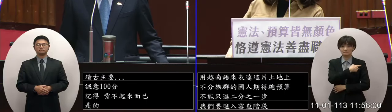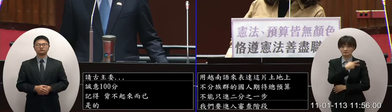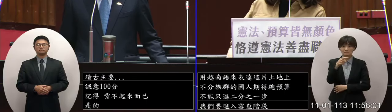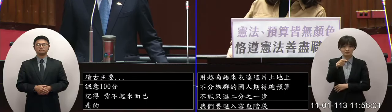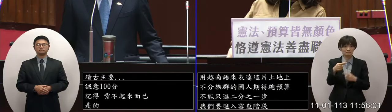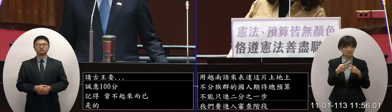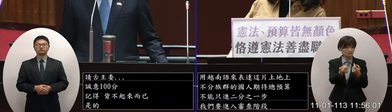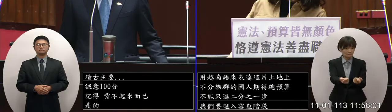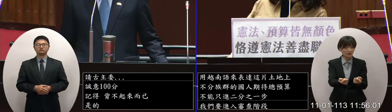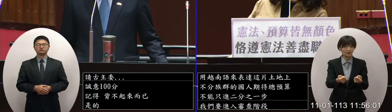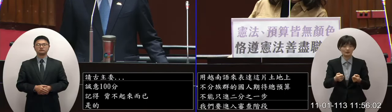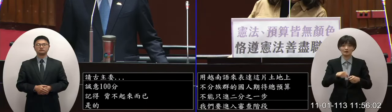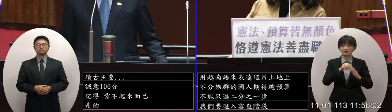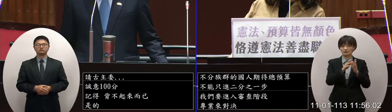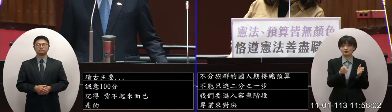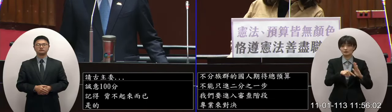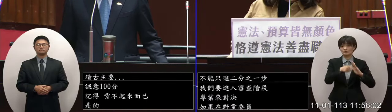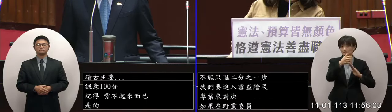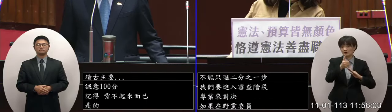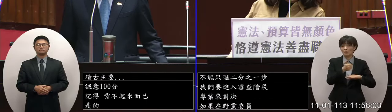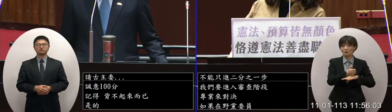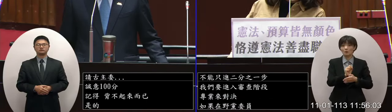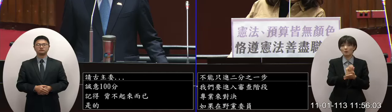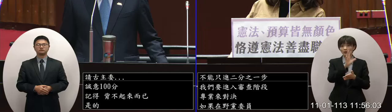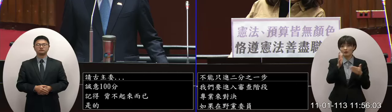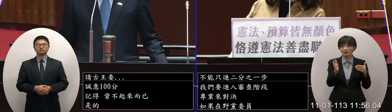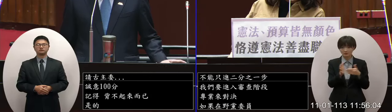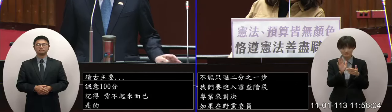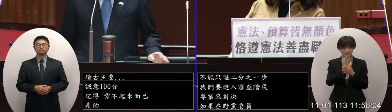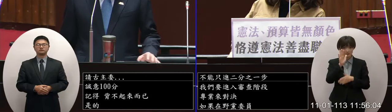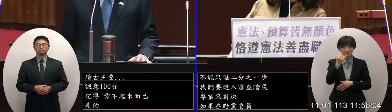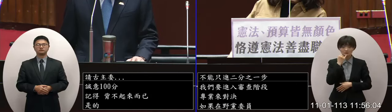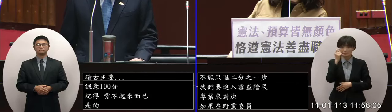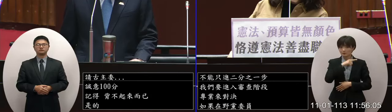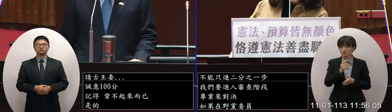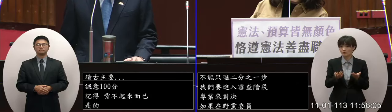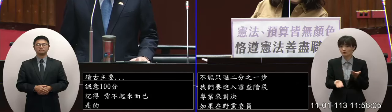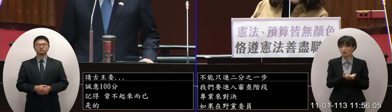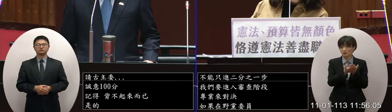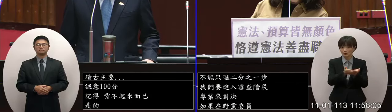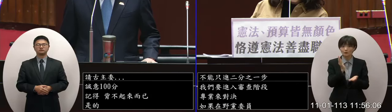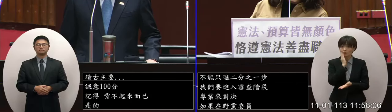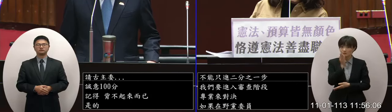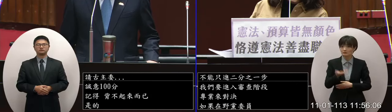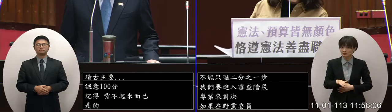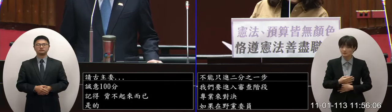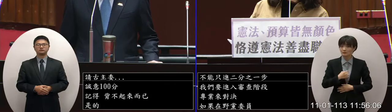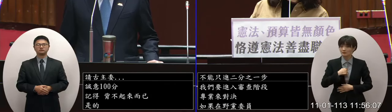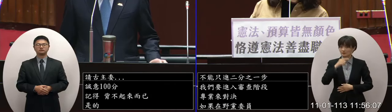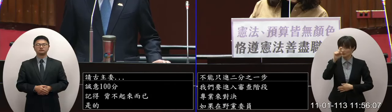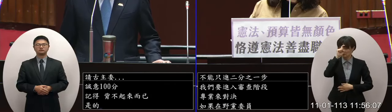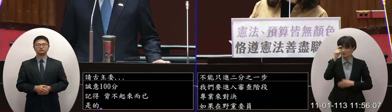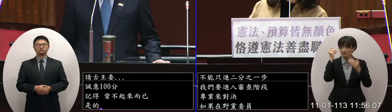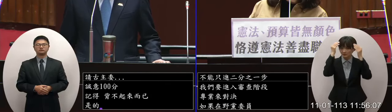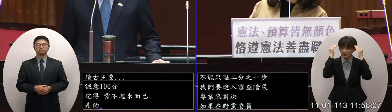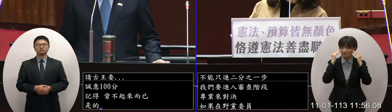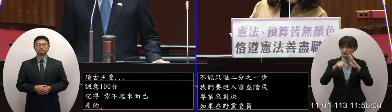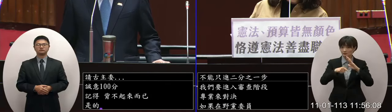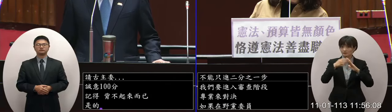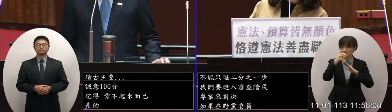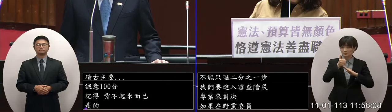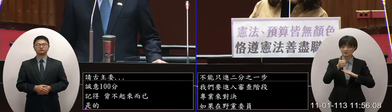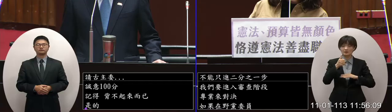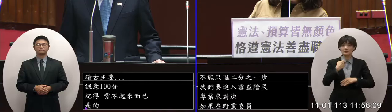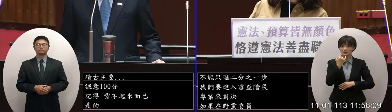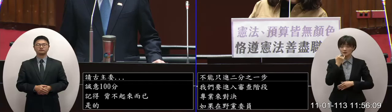里，卓院长报告完毕之后能不能够顺利复委，我希望韩院长能够议事